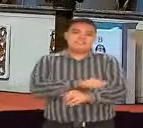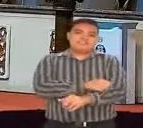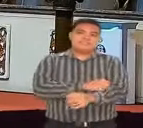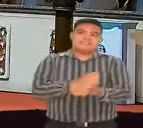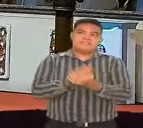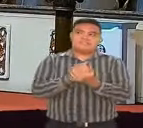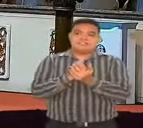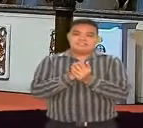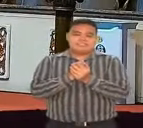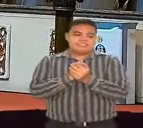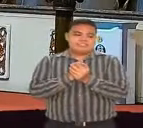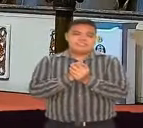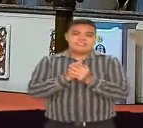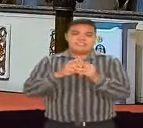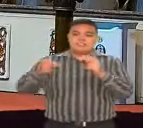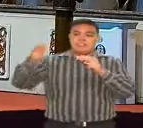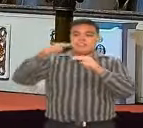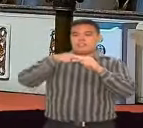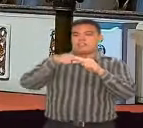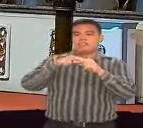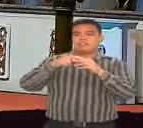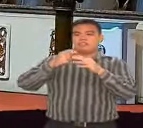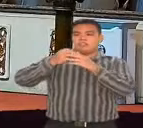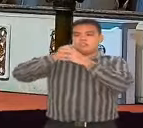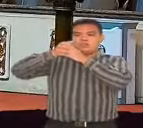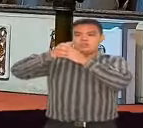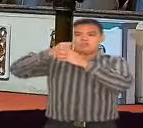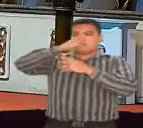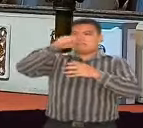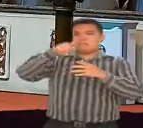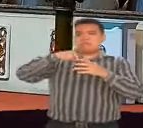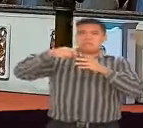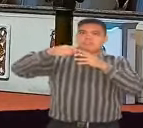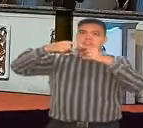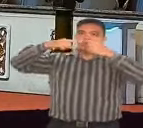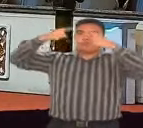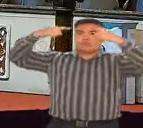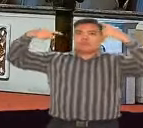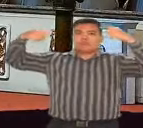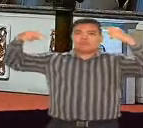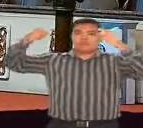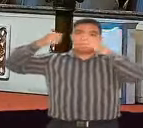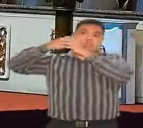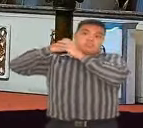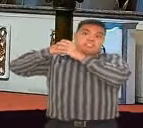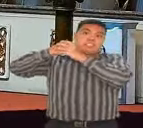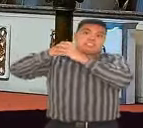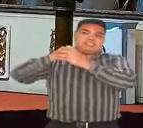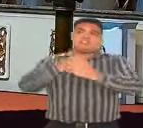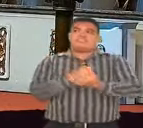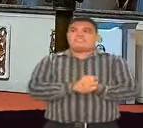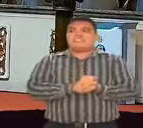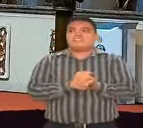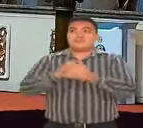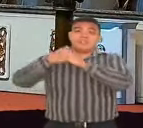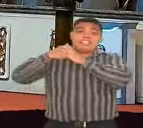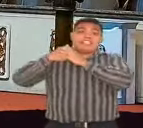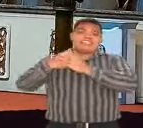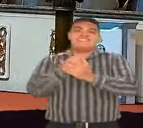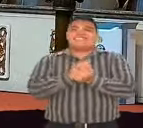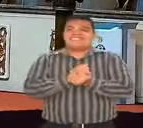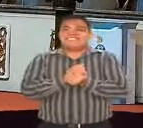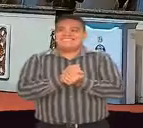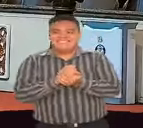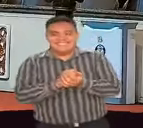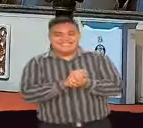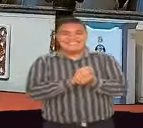musakay ka sa PC ba? Naka ng, you know, cable, you know that.